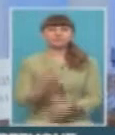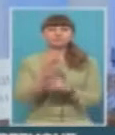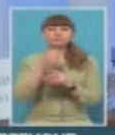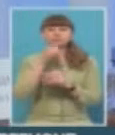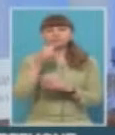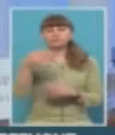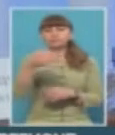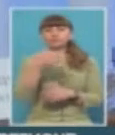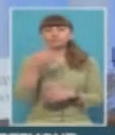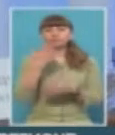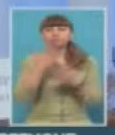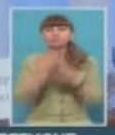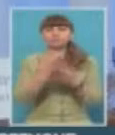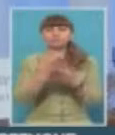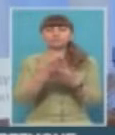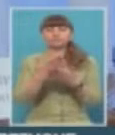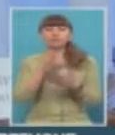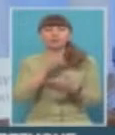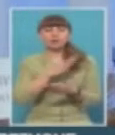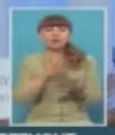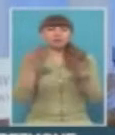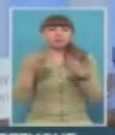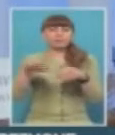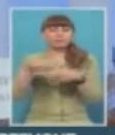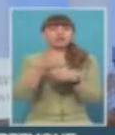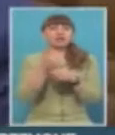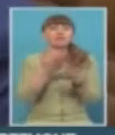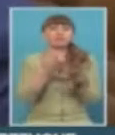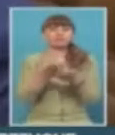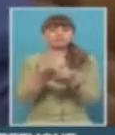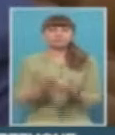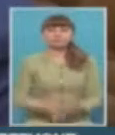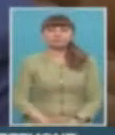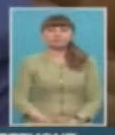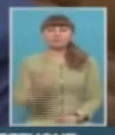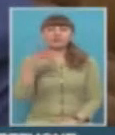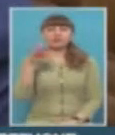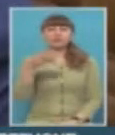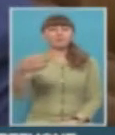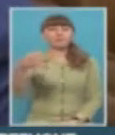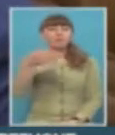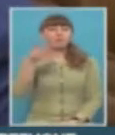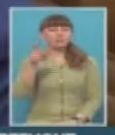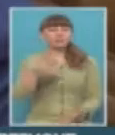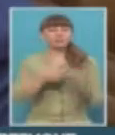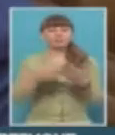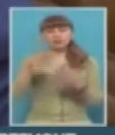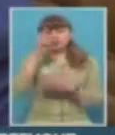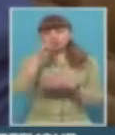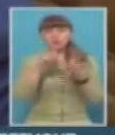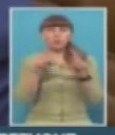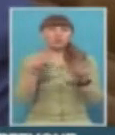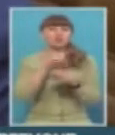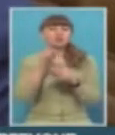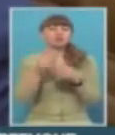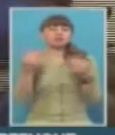Костанайская область есть, была и остается для нас приоритетной. Аким области, в свою очередь, отметит, государственные органы должны